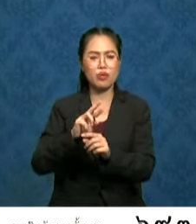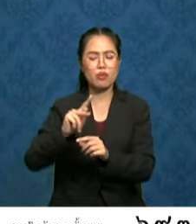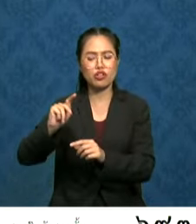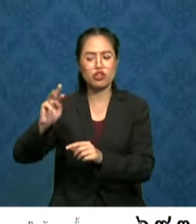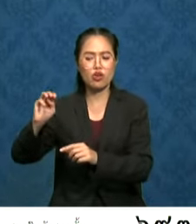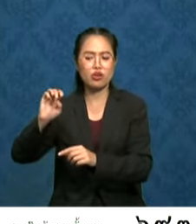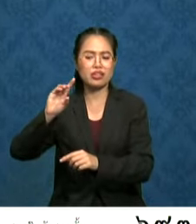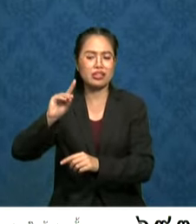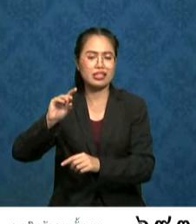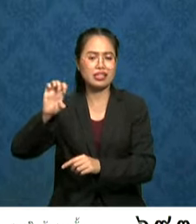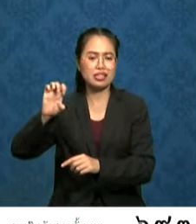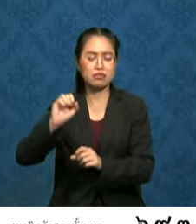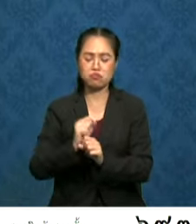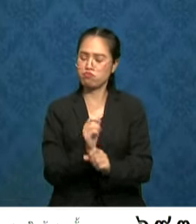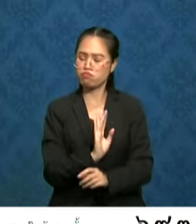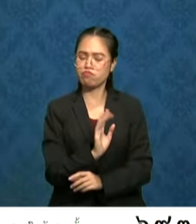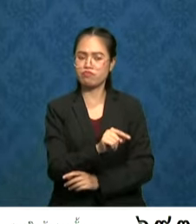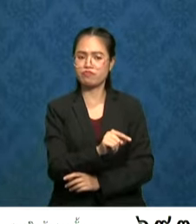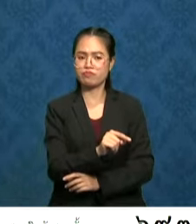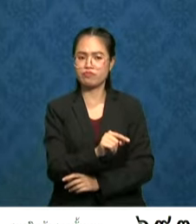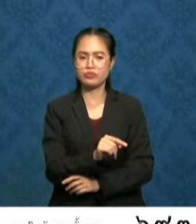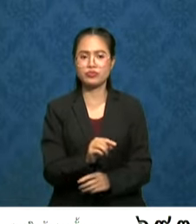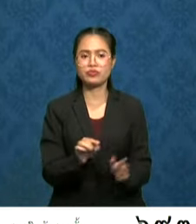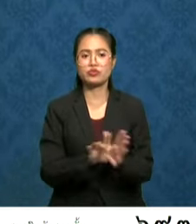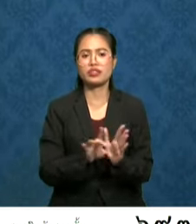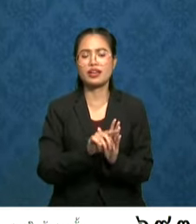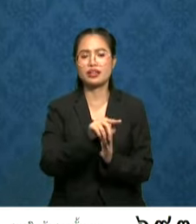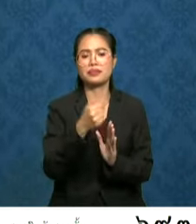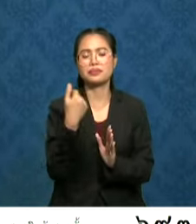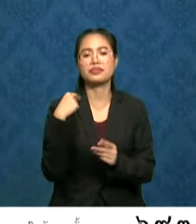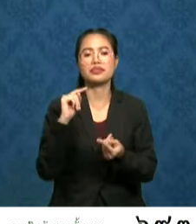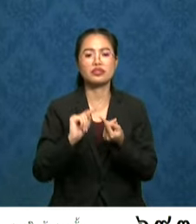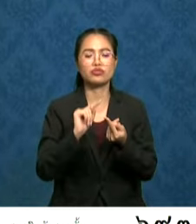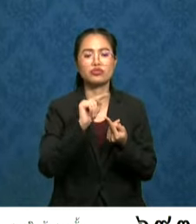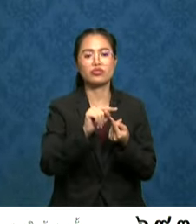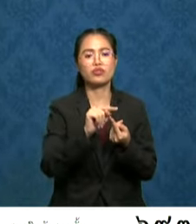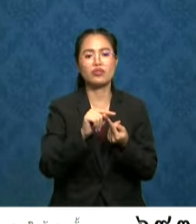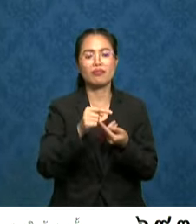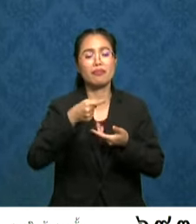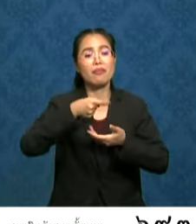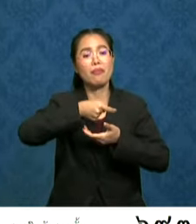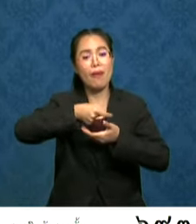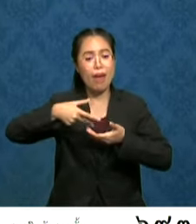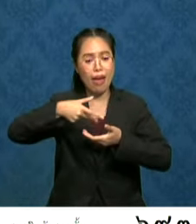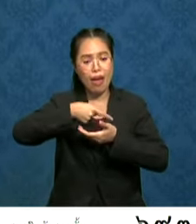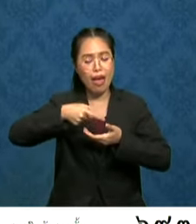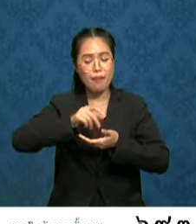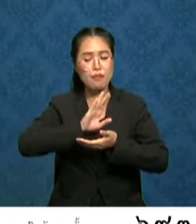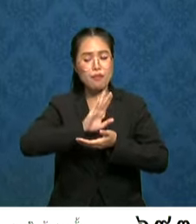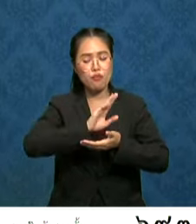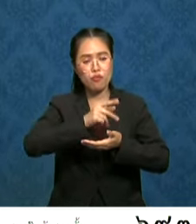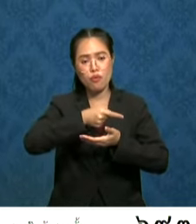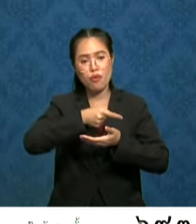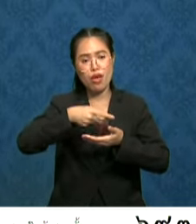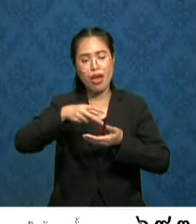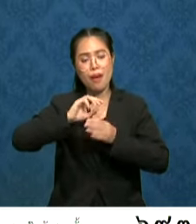เดิมก็เคลมได้อันนี้คาสุดค่ะเปิดใช้ทางรัฐเป็นประตูสู่อีคอมทางรัฐทาง